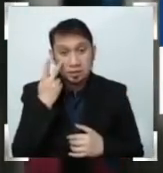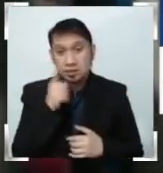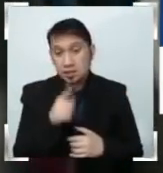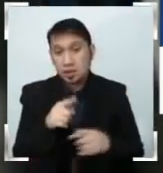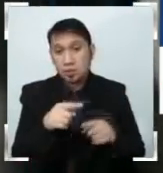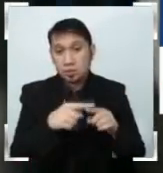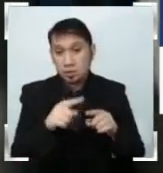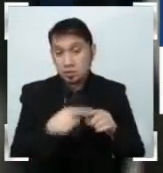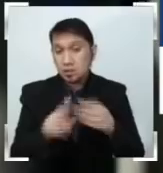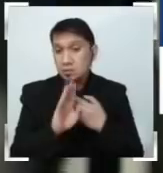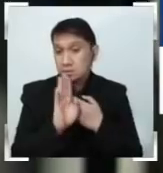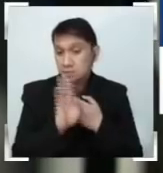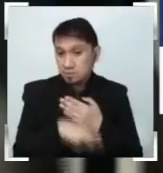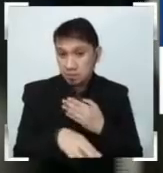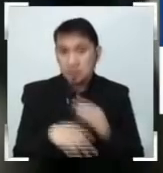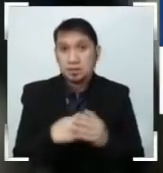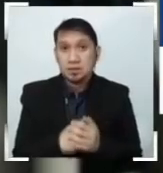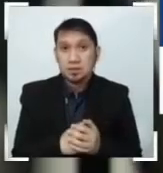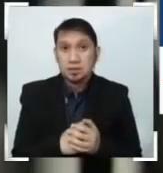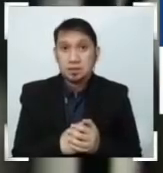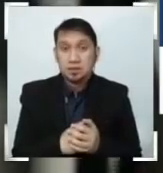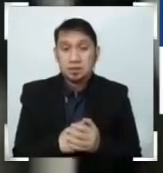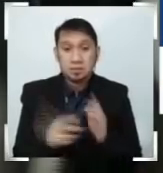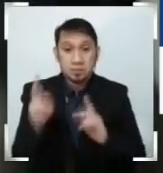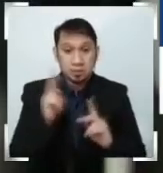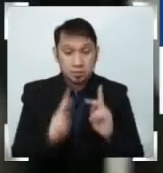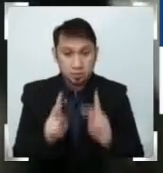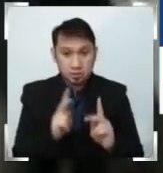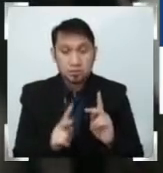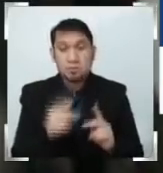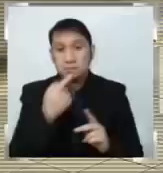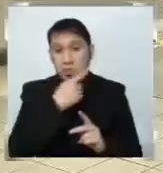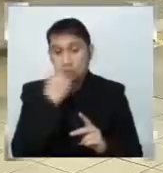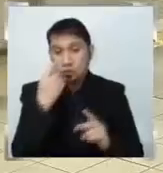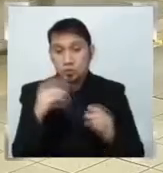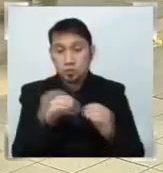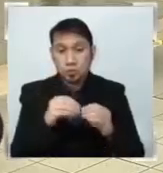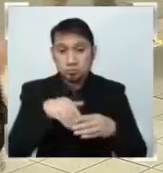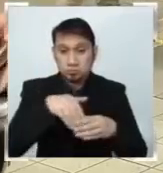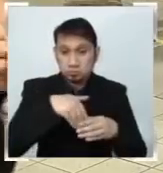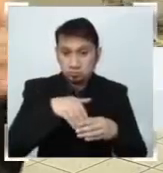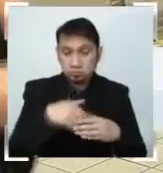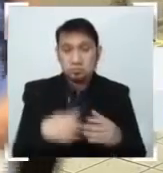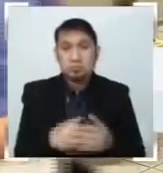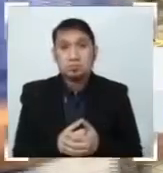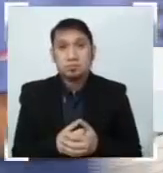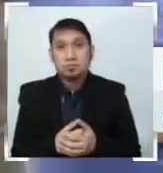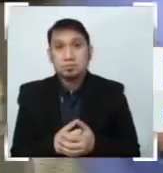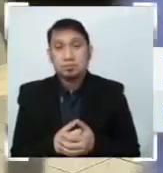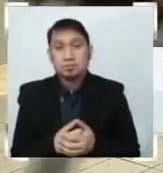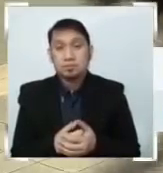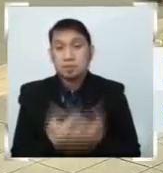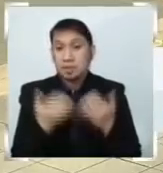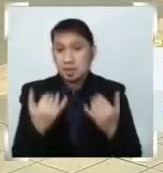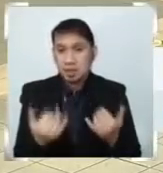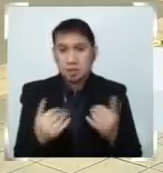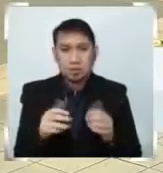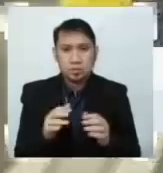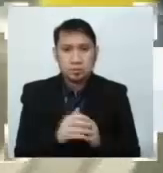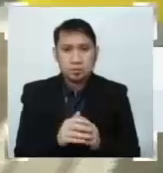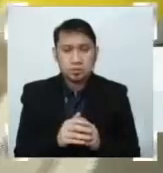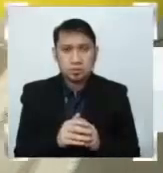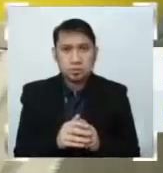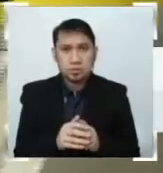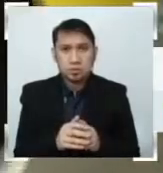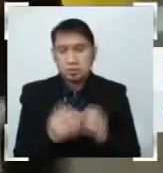pagbalik ng ating mga passengers dahil sa pagluluwag ng mga restrictions. Kung tutuusin, mababa pa raw ang ridership ngayon sa